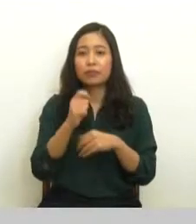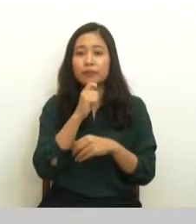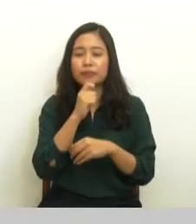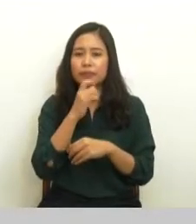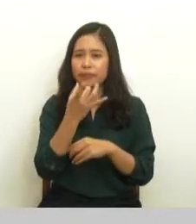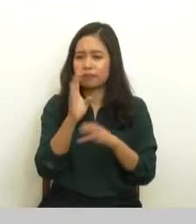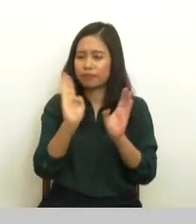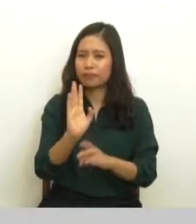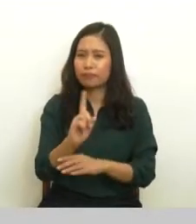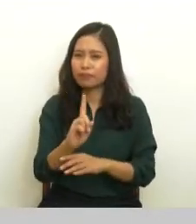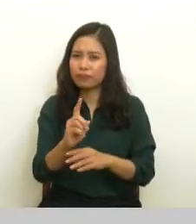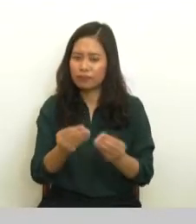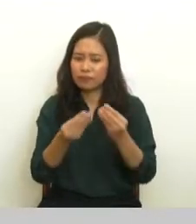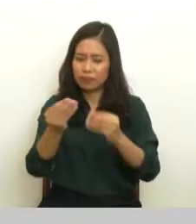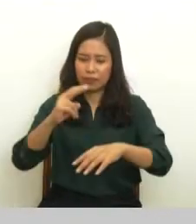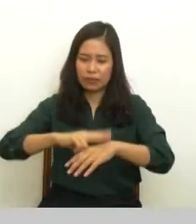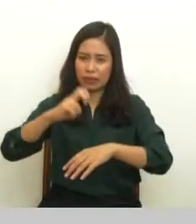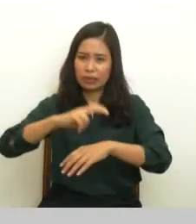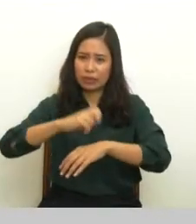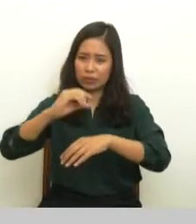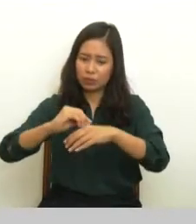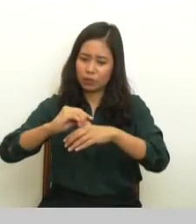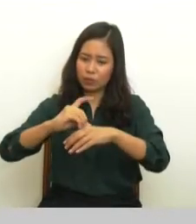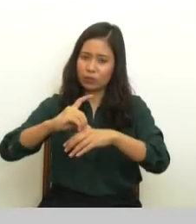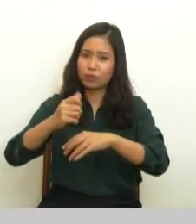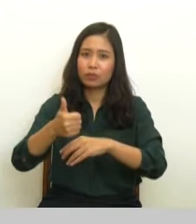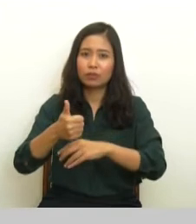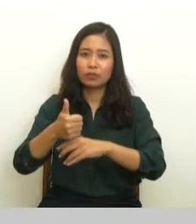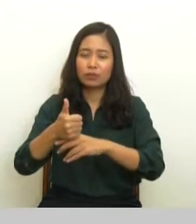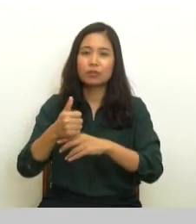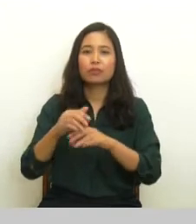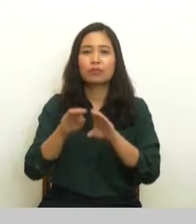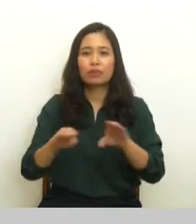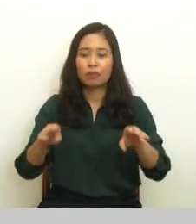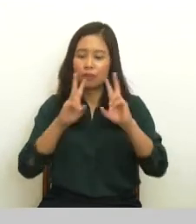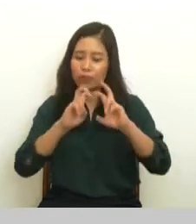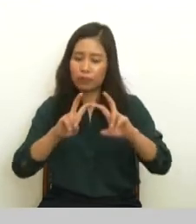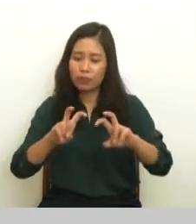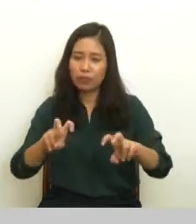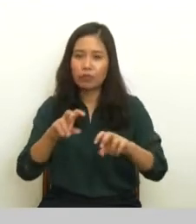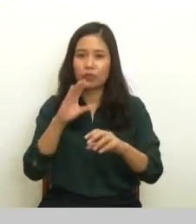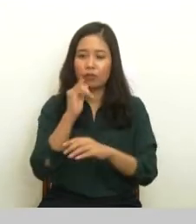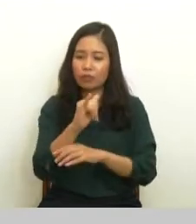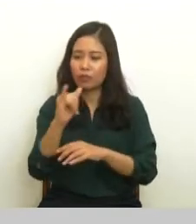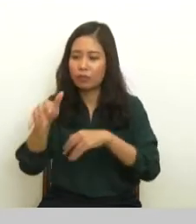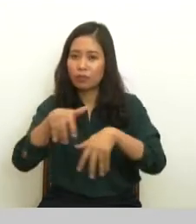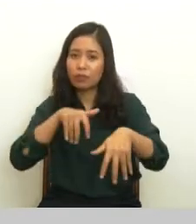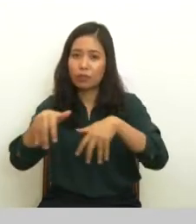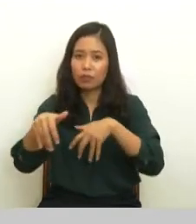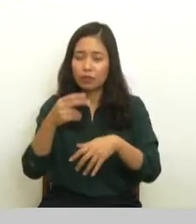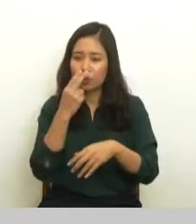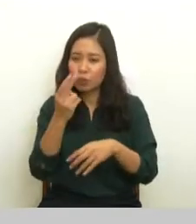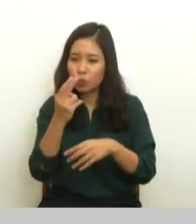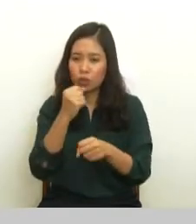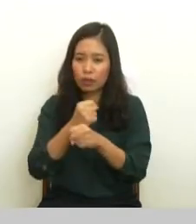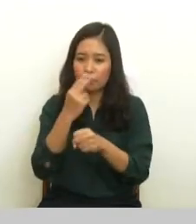ได้ ทำให้จงหดจะเริ่มตบโตได้ดีเด็กๆ จึงได้ไปสำหวจในชมชนและเรีนรู้อาชีพการทำฟาร์มจิ้ง